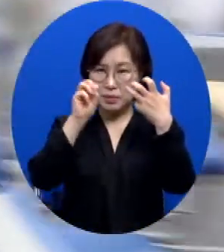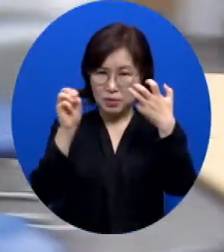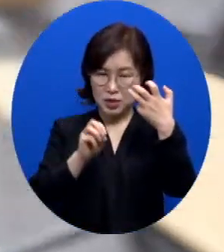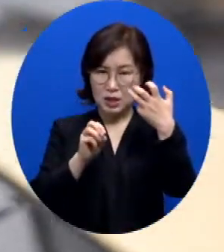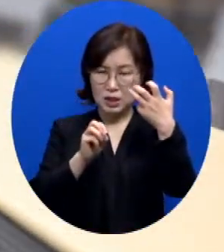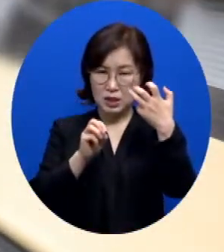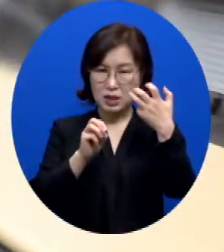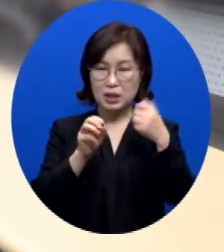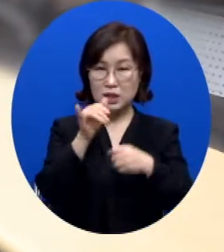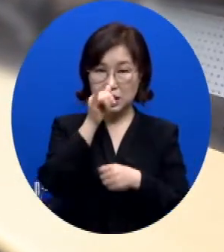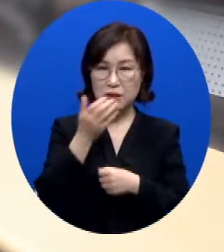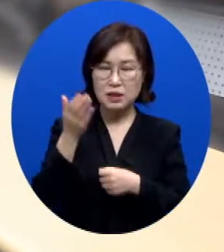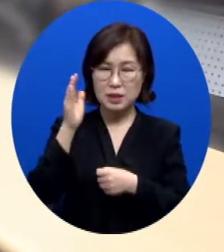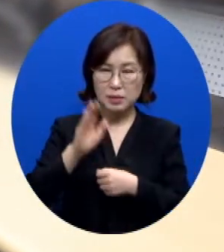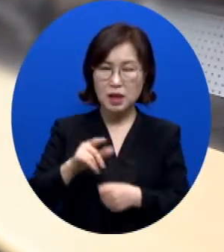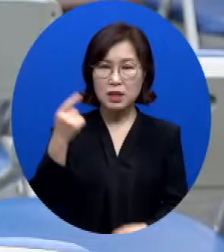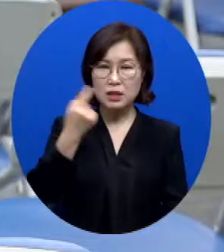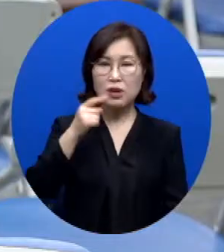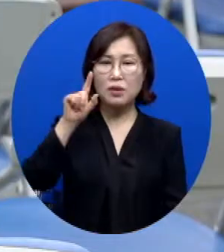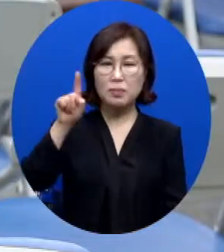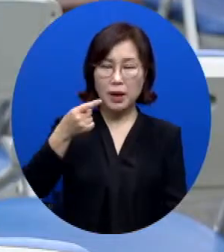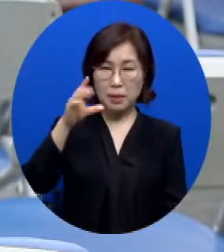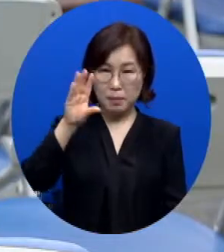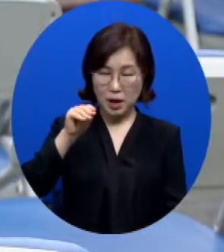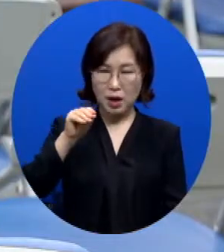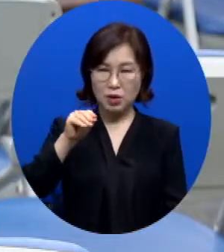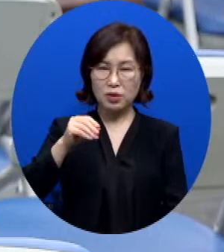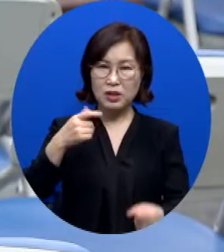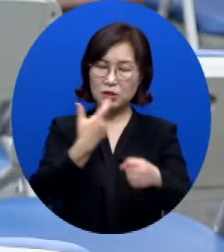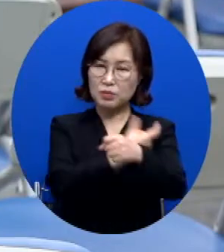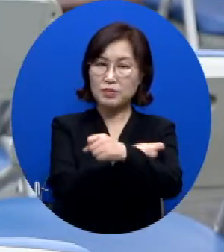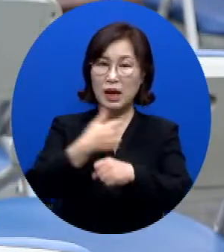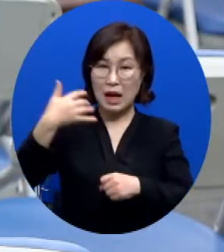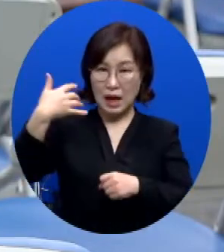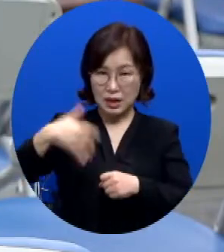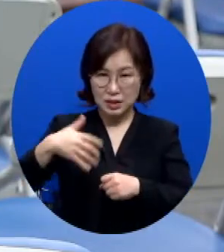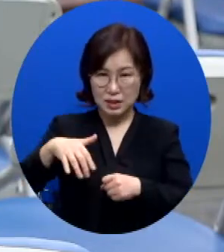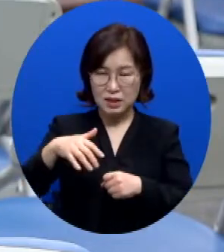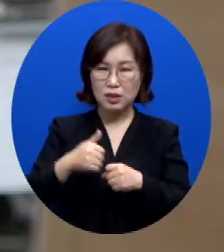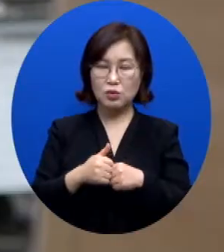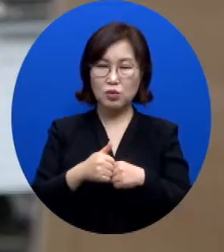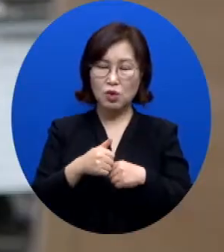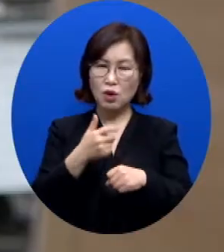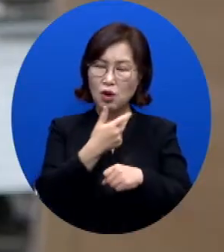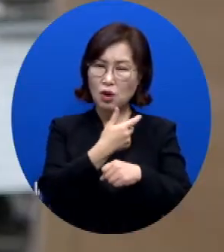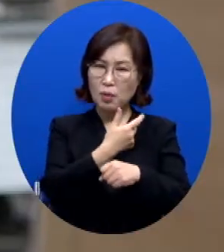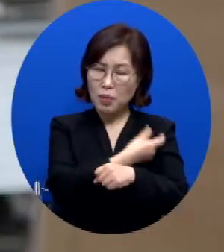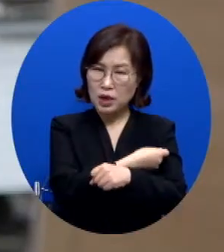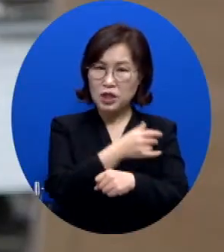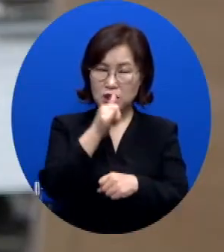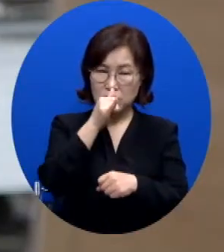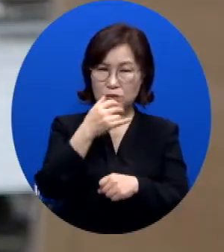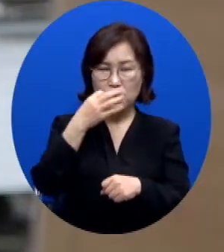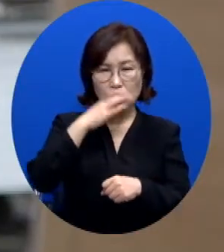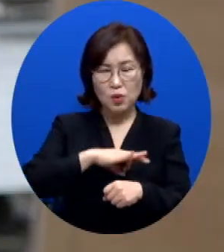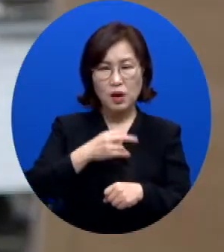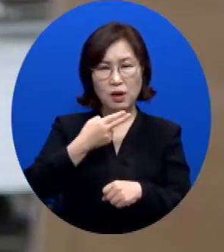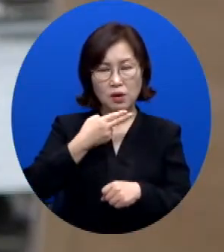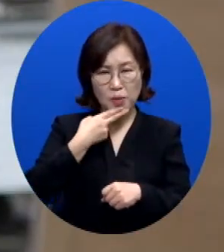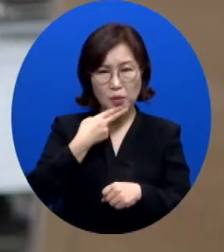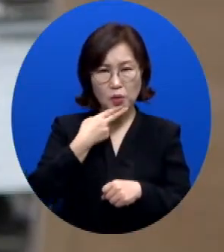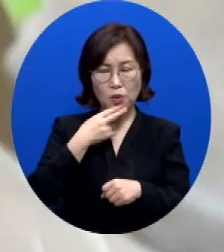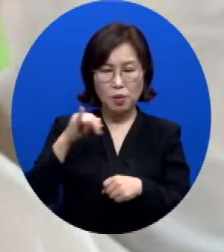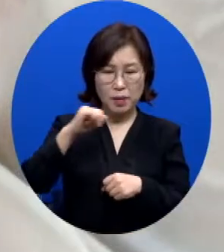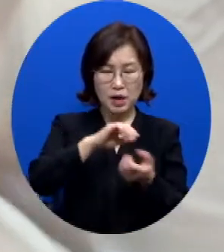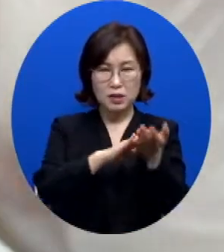도달해도 국민 중 1,100만 명은 미접종, 접종 완료자 역시 백신 효능 저하 문제, 변이 바이러스 계속